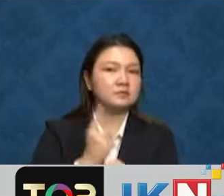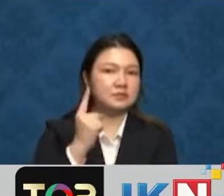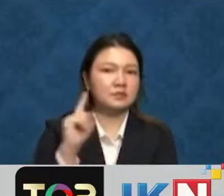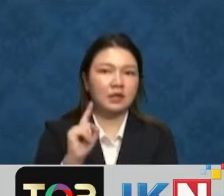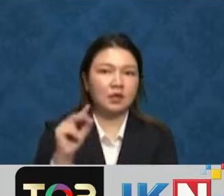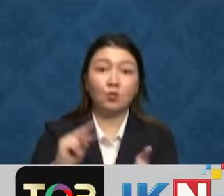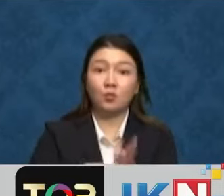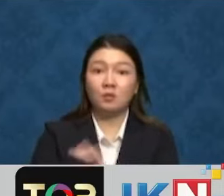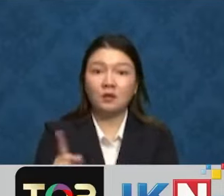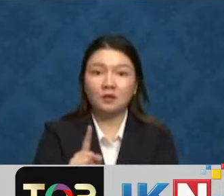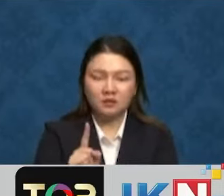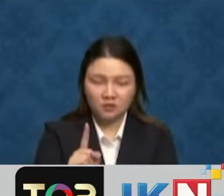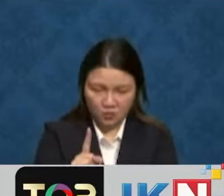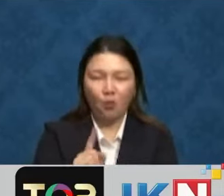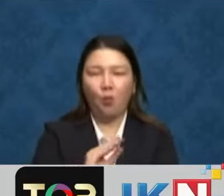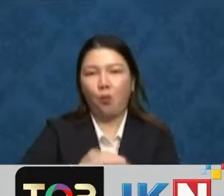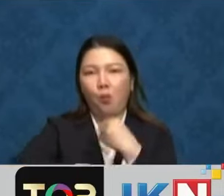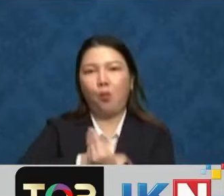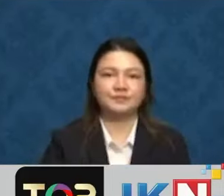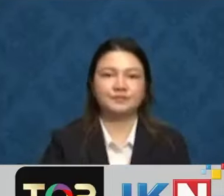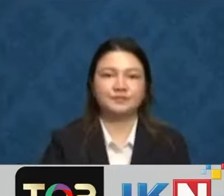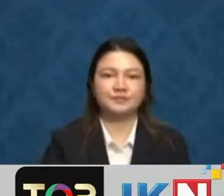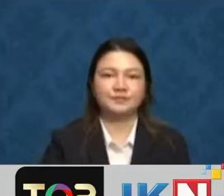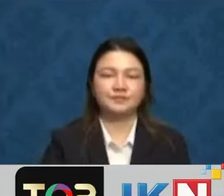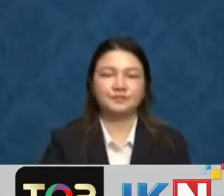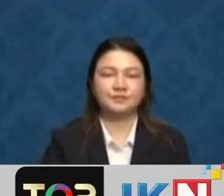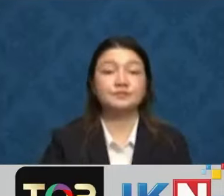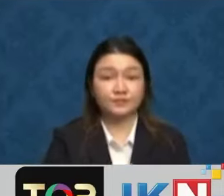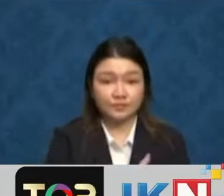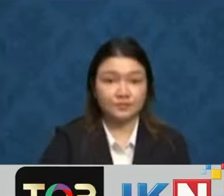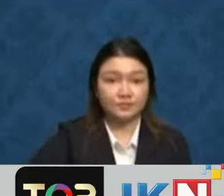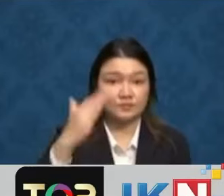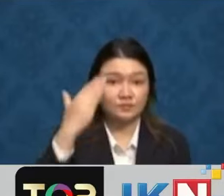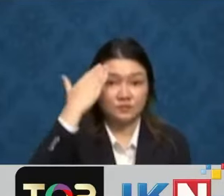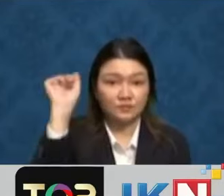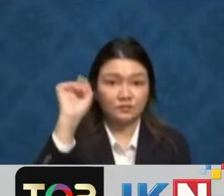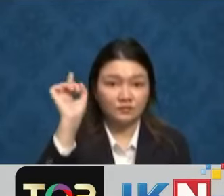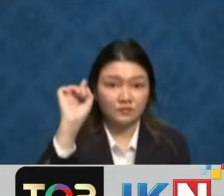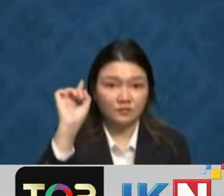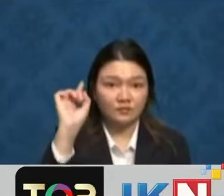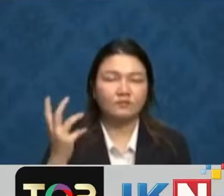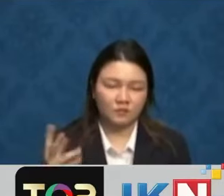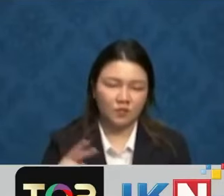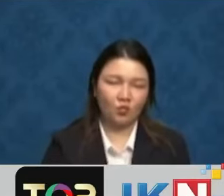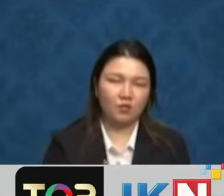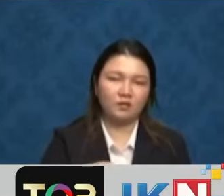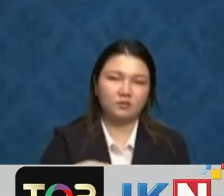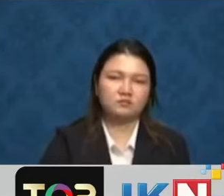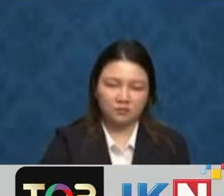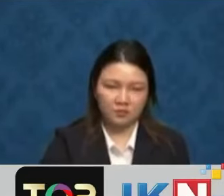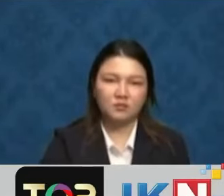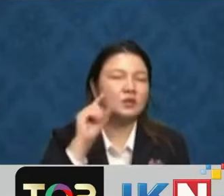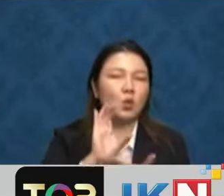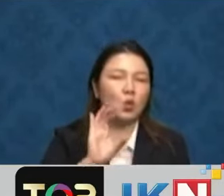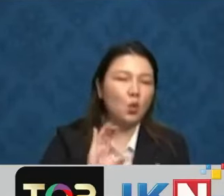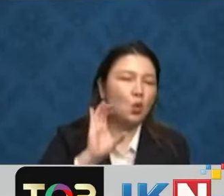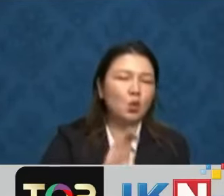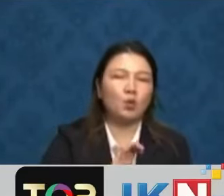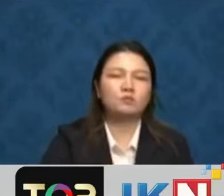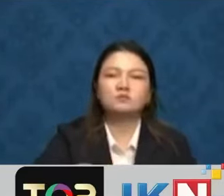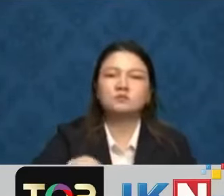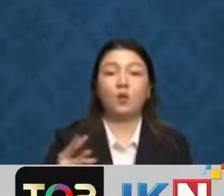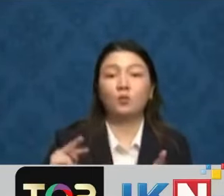คุณสิริกัญญาแล้วก็คุณวีระหรืออาจารย์วีระธีรพัทรานนท์อันนี้เป็นกรร